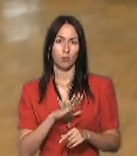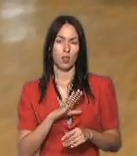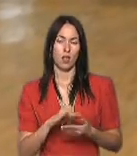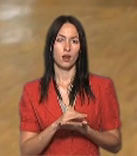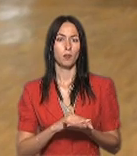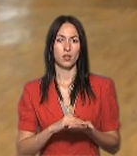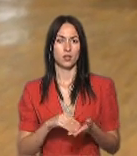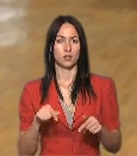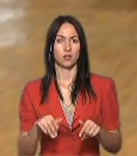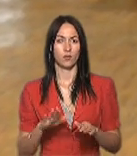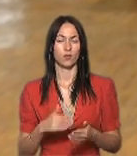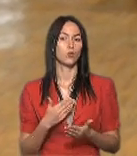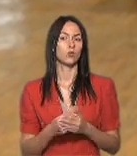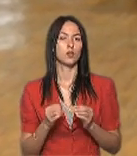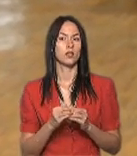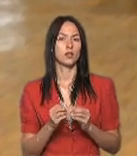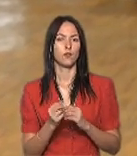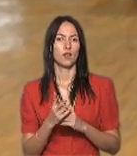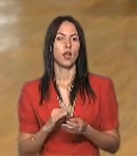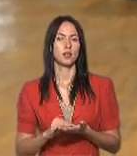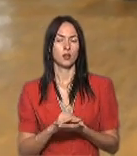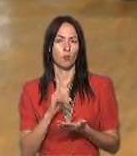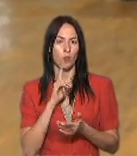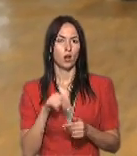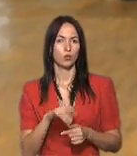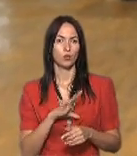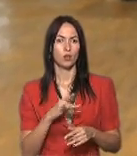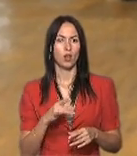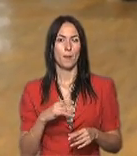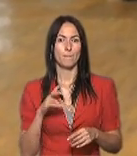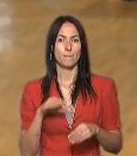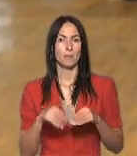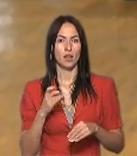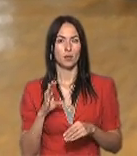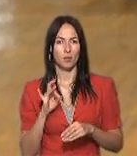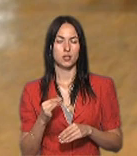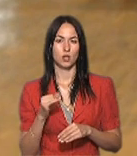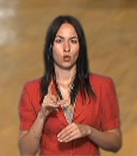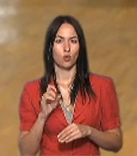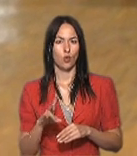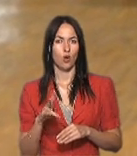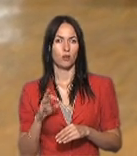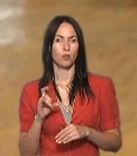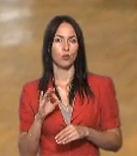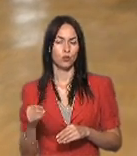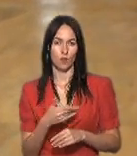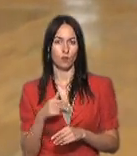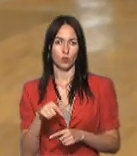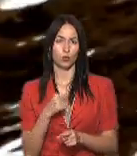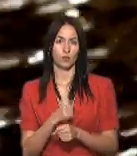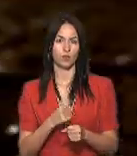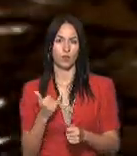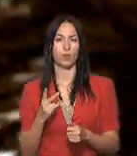десь там 10-12 репетицій, поки тут був балетмейстер Йохан Нус. Ми тут вже відпрацьовуємо і оперні